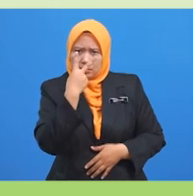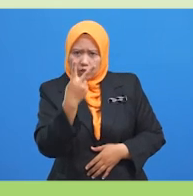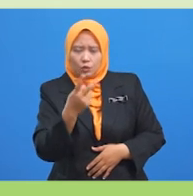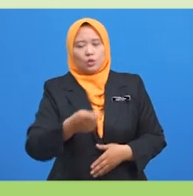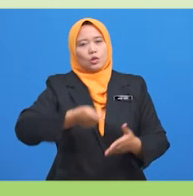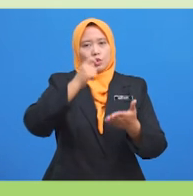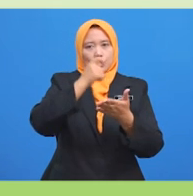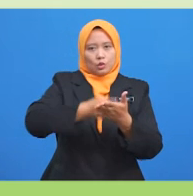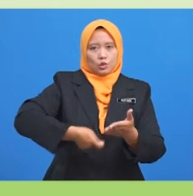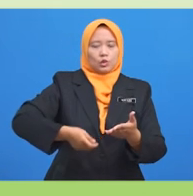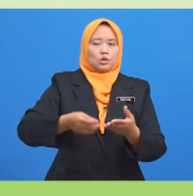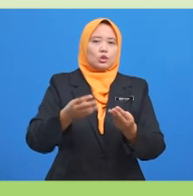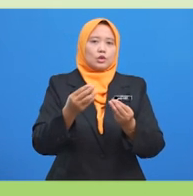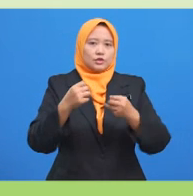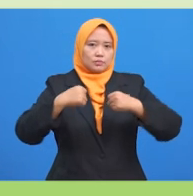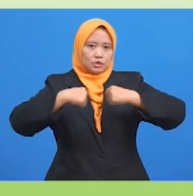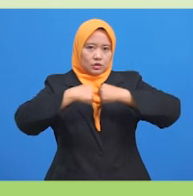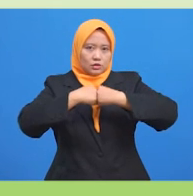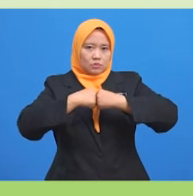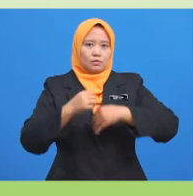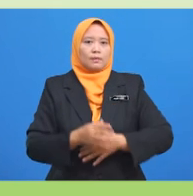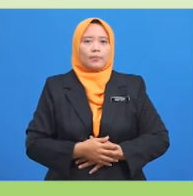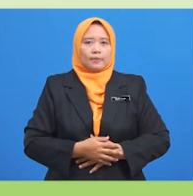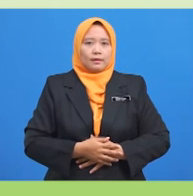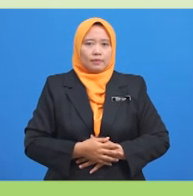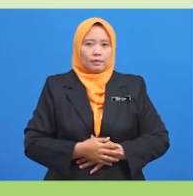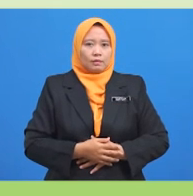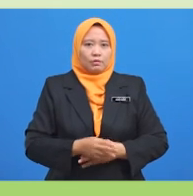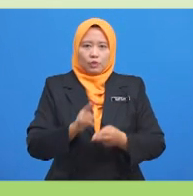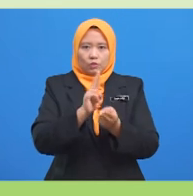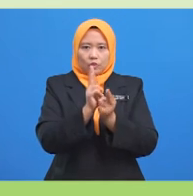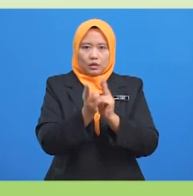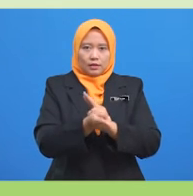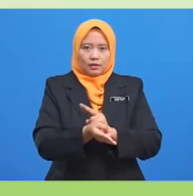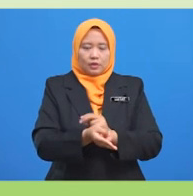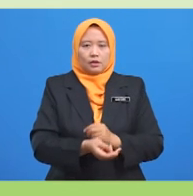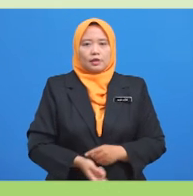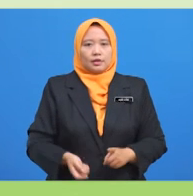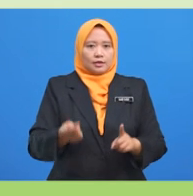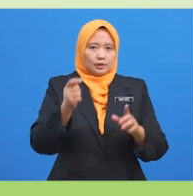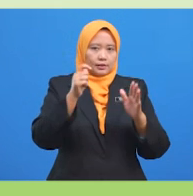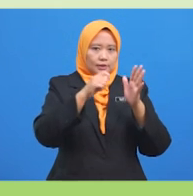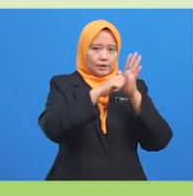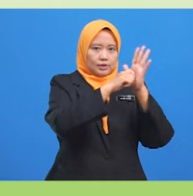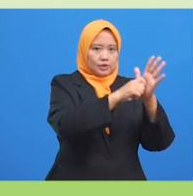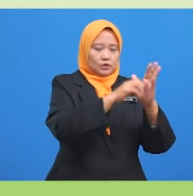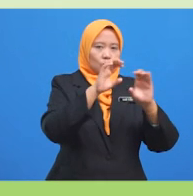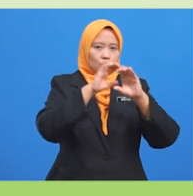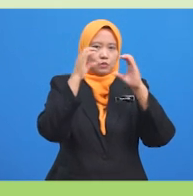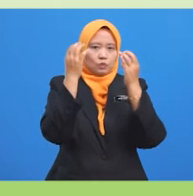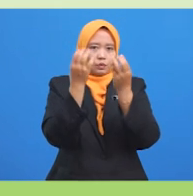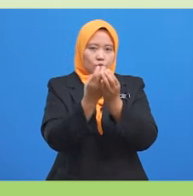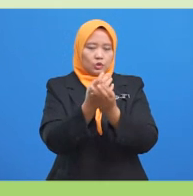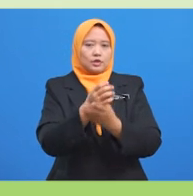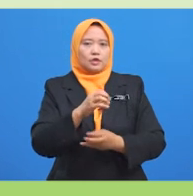Setiap perubahan yang berlaku dianggap sebagai satu kumpulan output. Langkah kedua, perhatikan perubahan